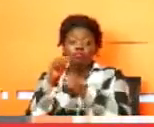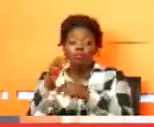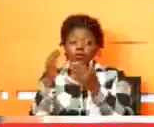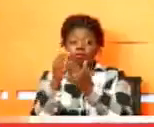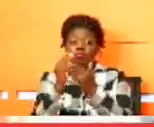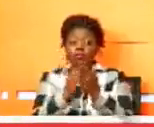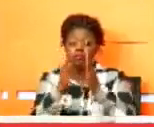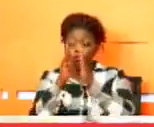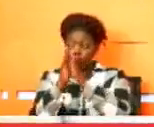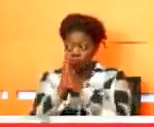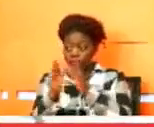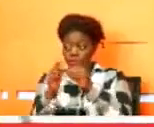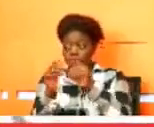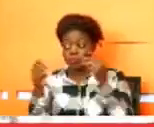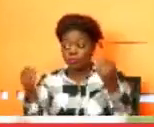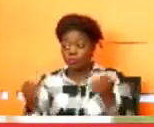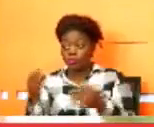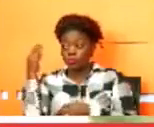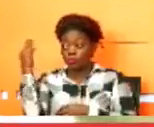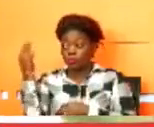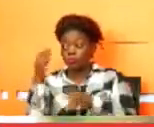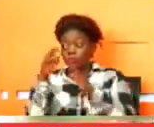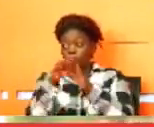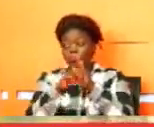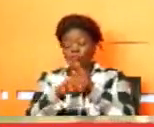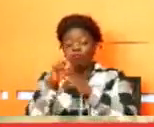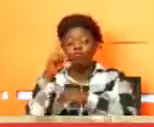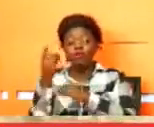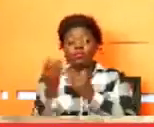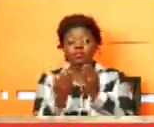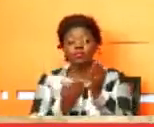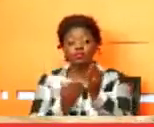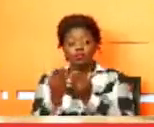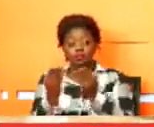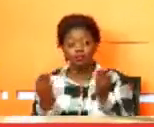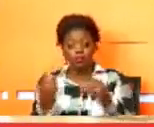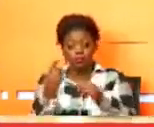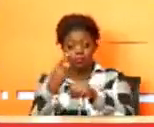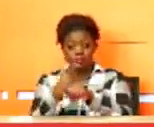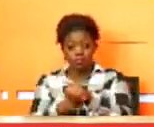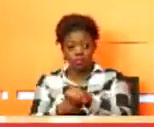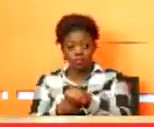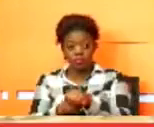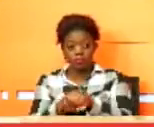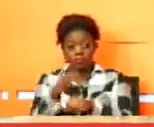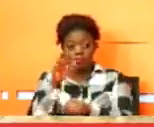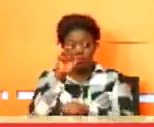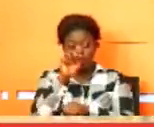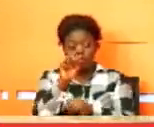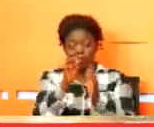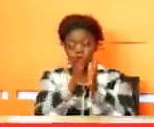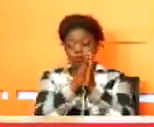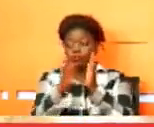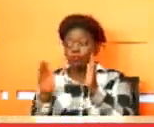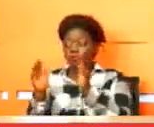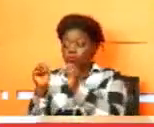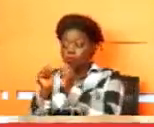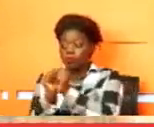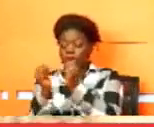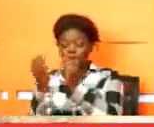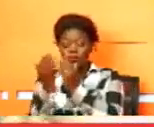Sande yabuulira programu eno esooka mu service esooka eyesaawa bbiri okutuuka ku nnya